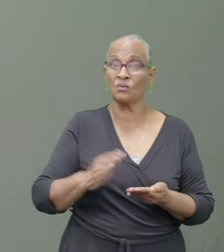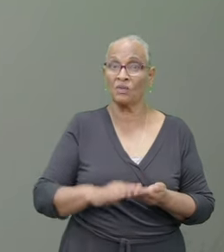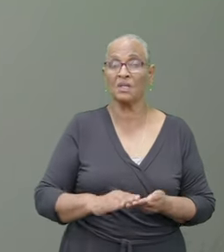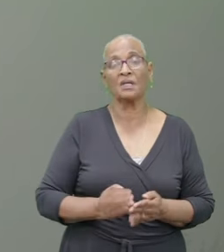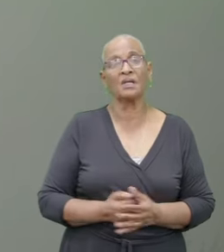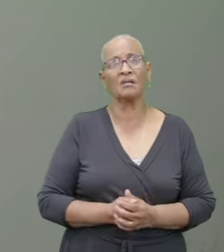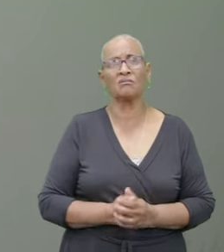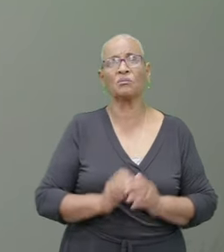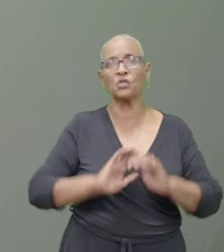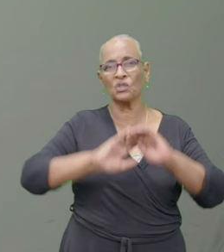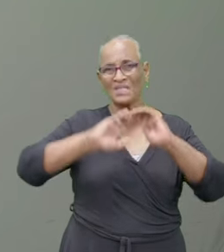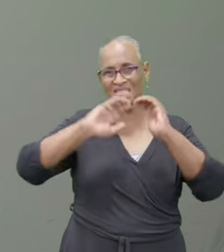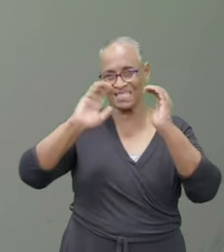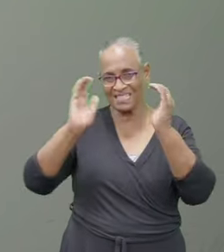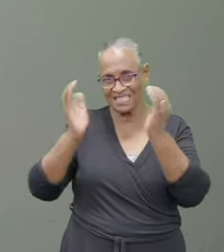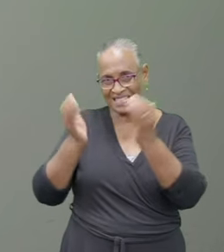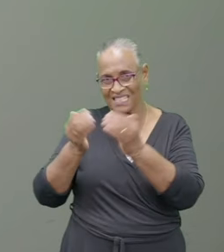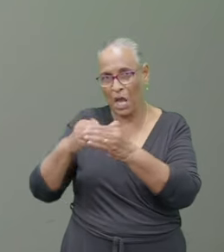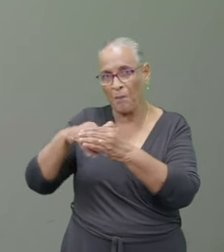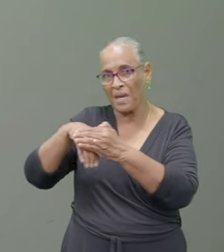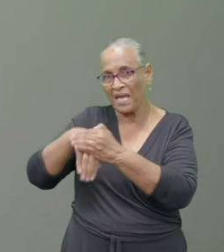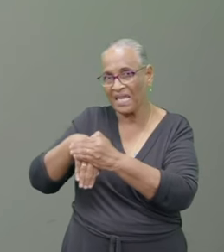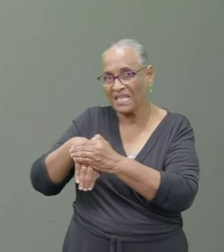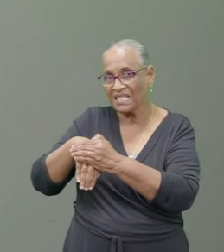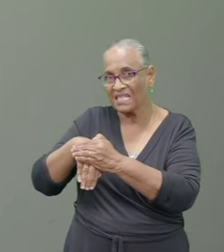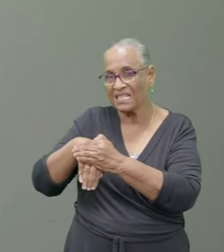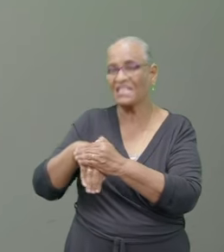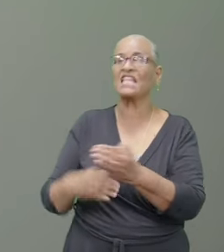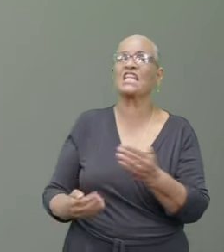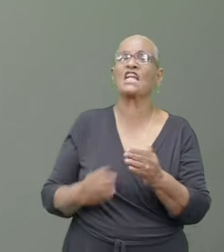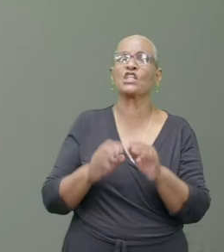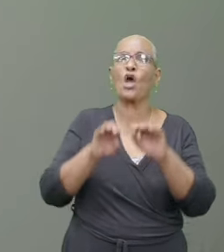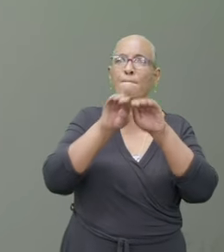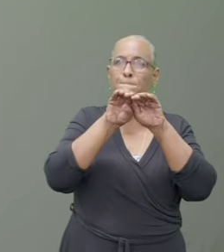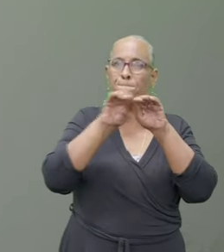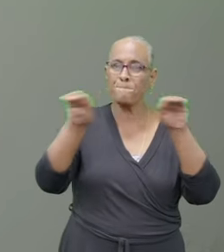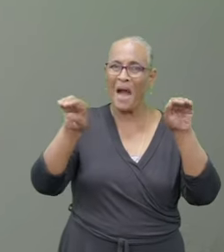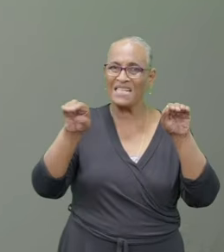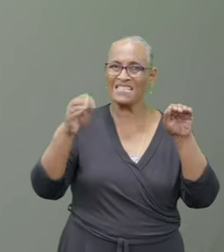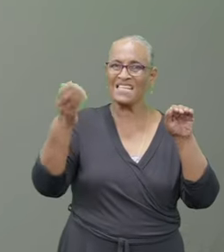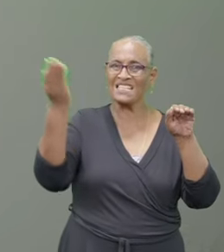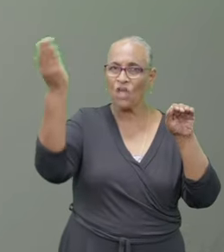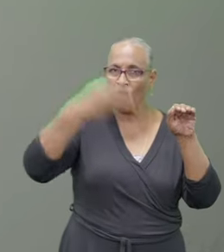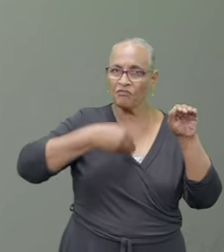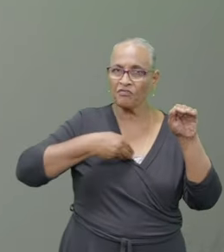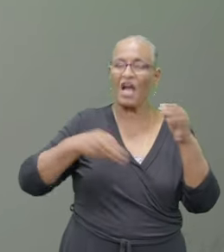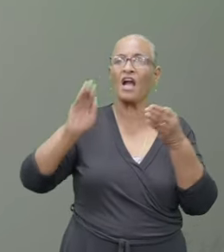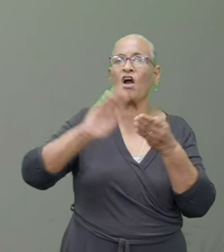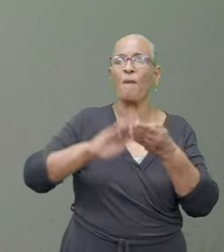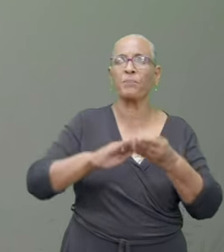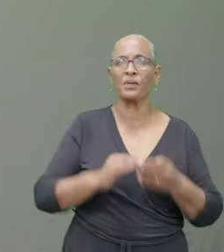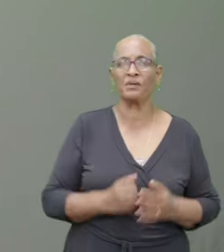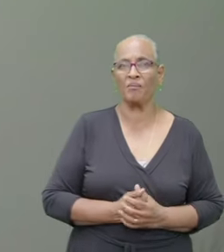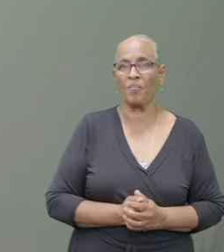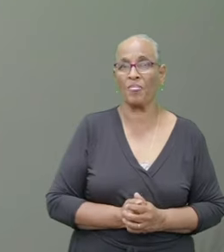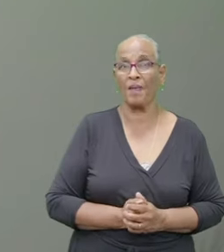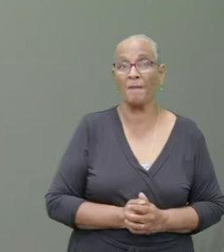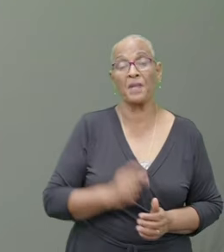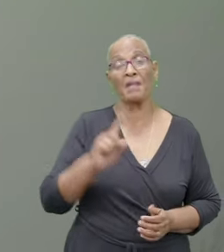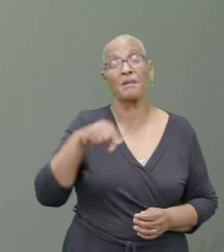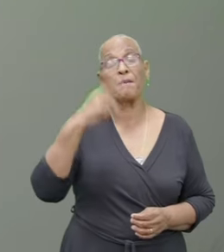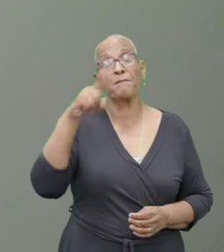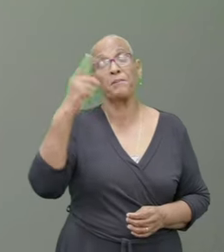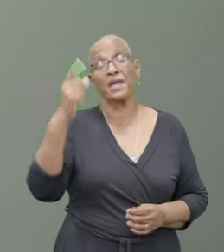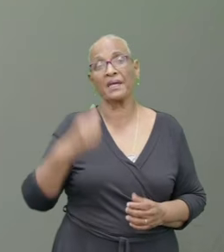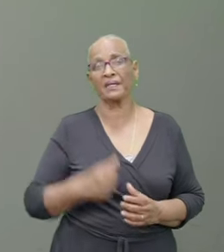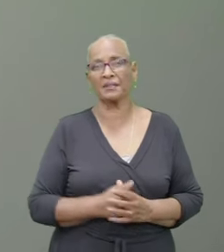te calculeren, om te kijken hoe kunnen we het incorporeren op het basisloon, waardoor we ook kunnen gaan kijken naar de meerkosten